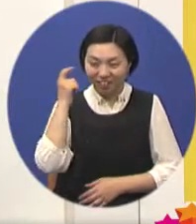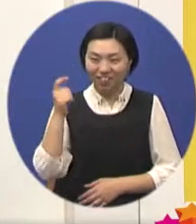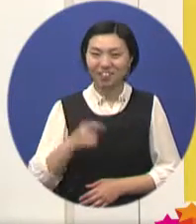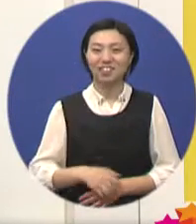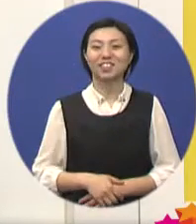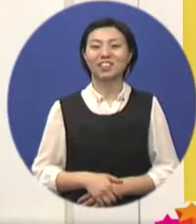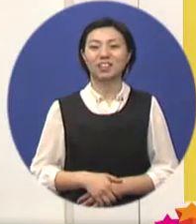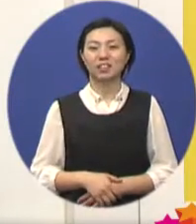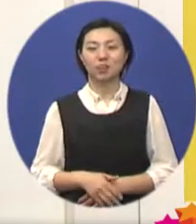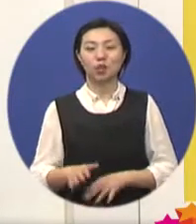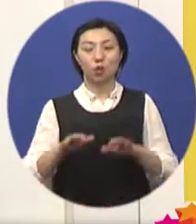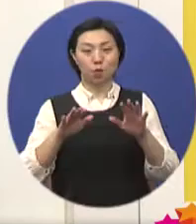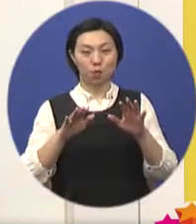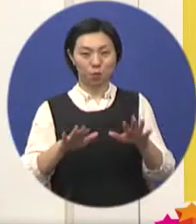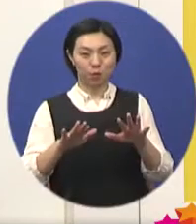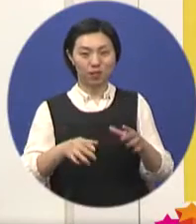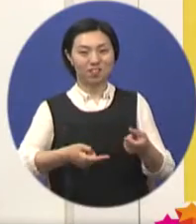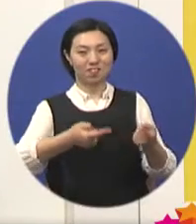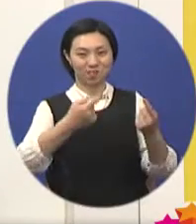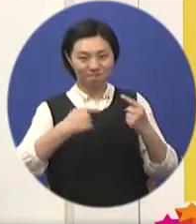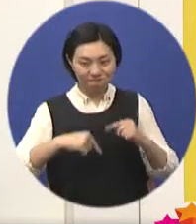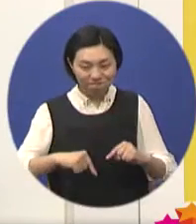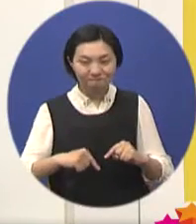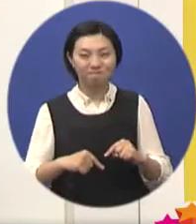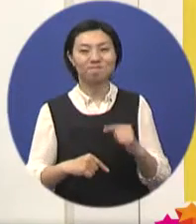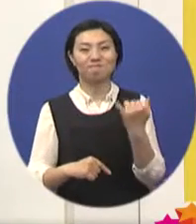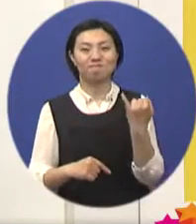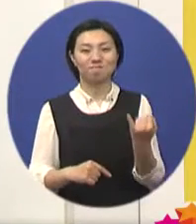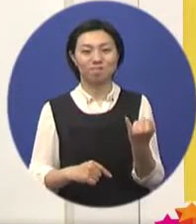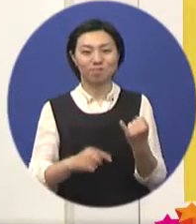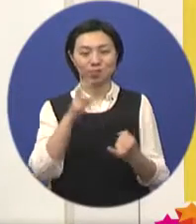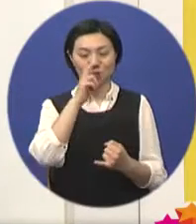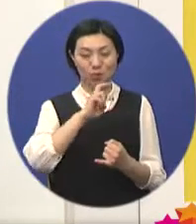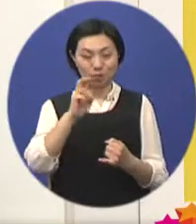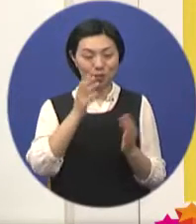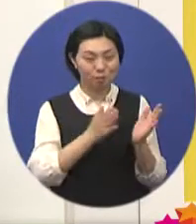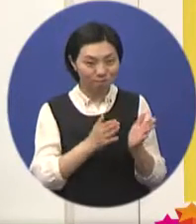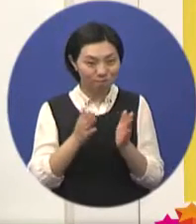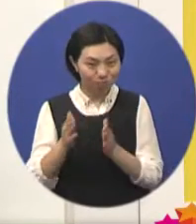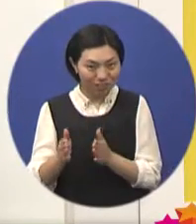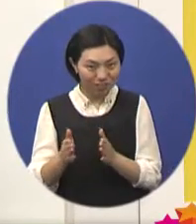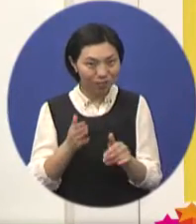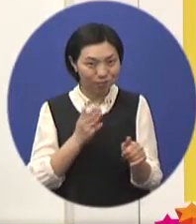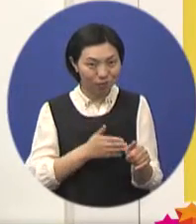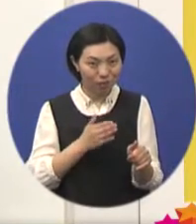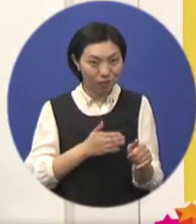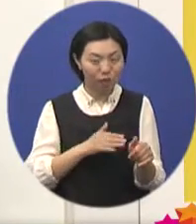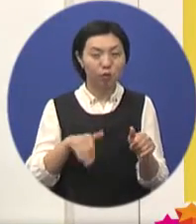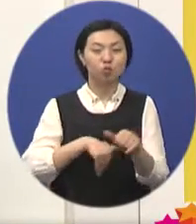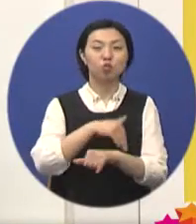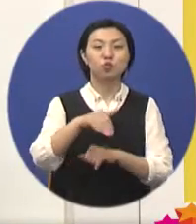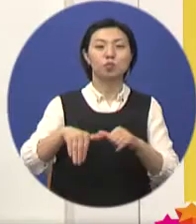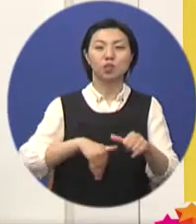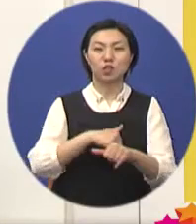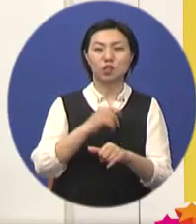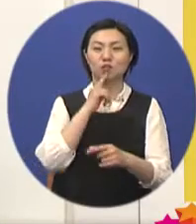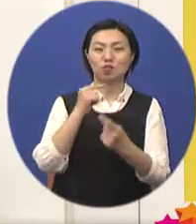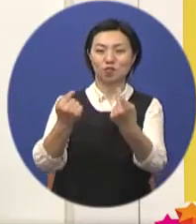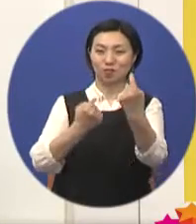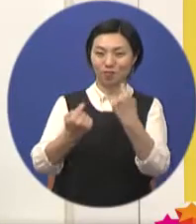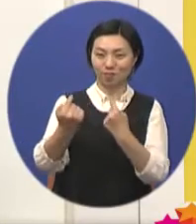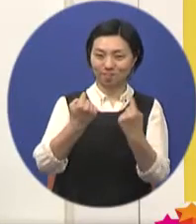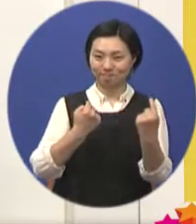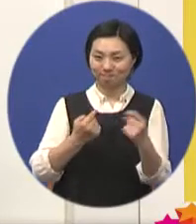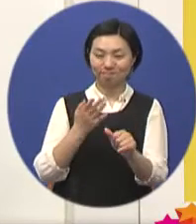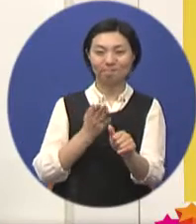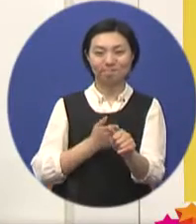네. 우리 한판승 어머님이 네. 노래를 준비하겠습니다. 네, 그리고 동네 그 시청하시는 분들도 많이 신청하시길 바랍니다. 네.